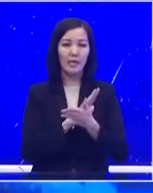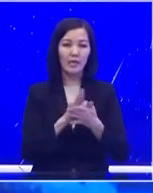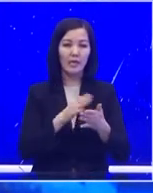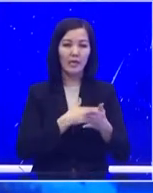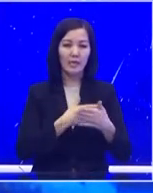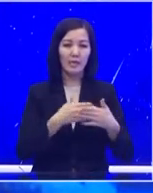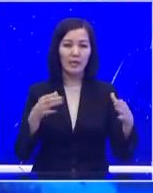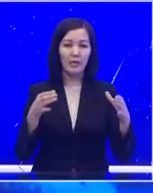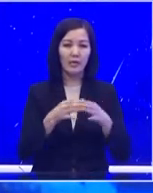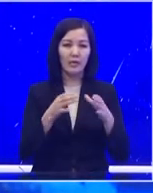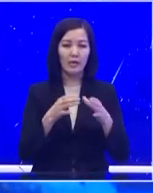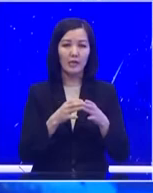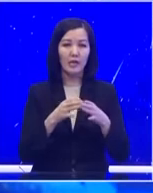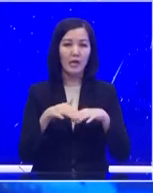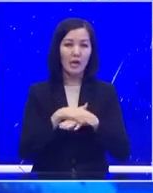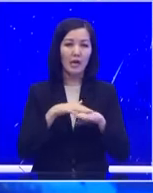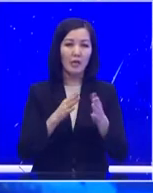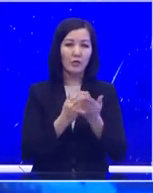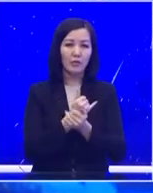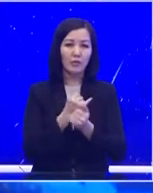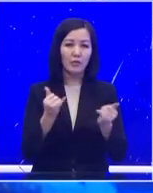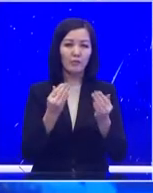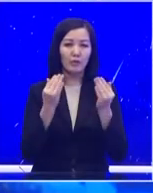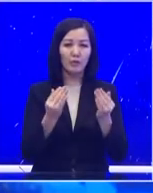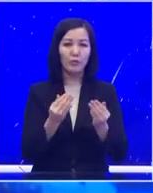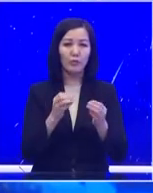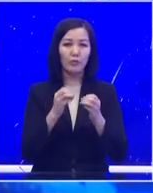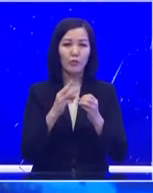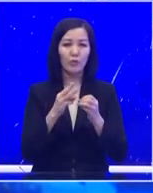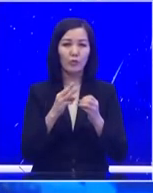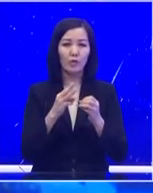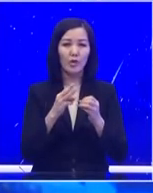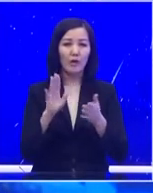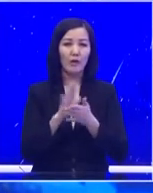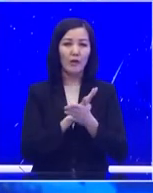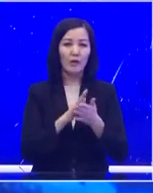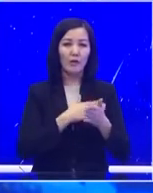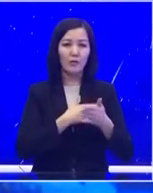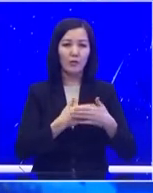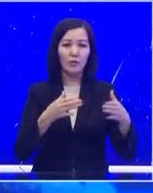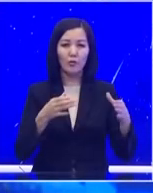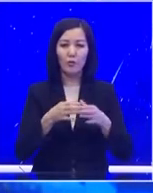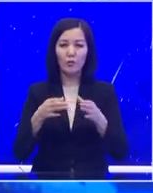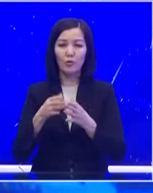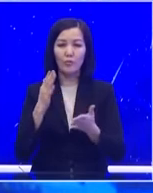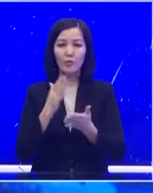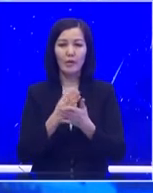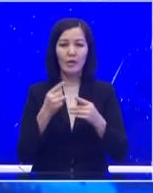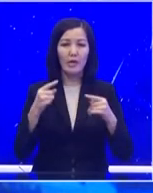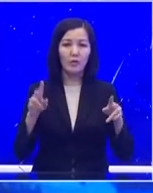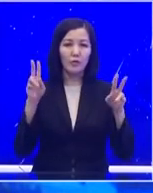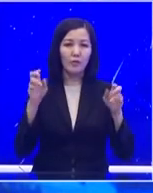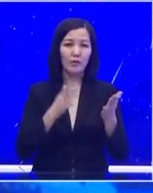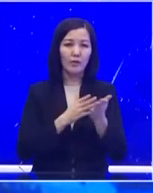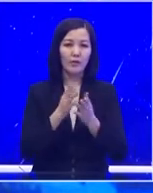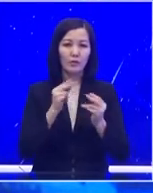қозғалысы ел игілігі үшін қызмет етеді. Оқу ордада бүгінде 13 волонтерлық клуб бар. Олардың әрқайсы белгілі бағытпен жұмыс